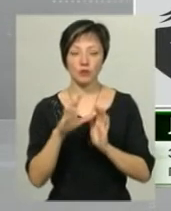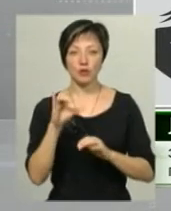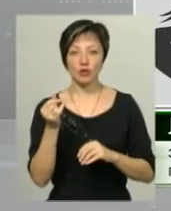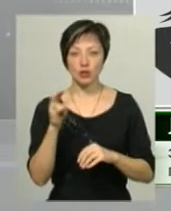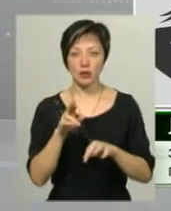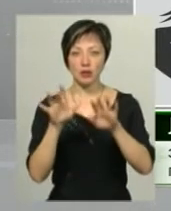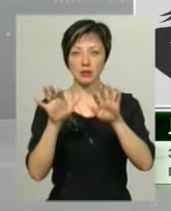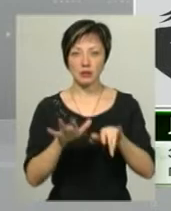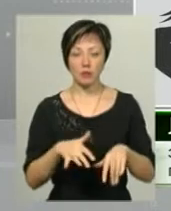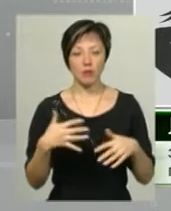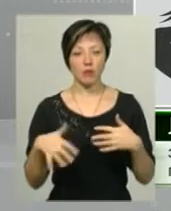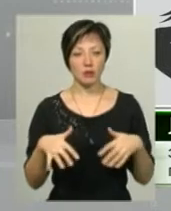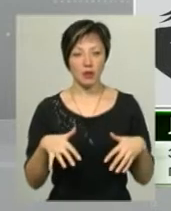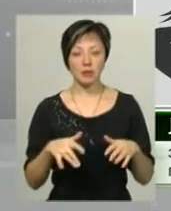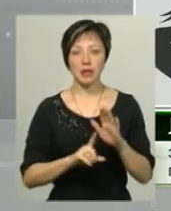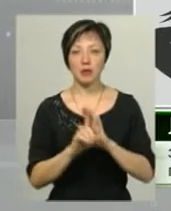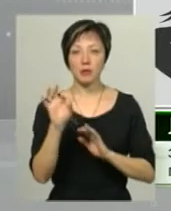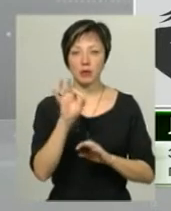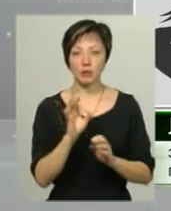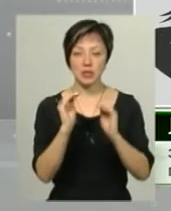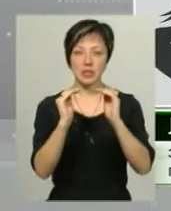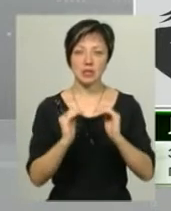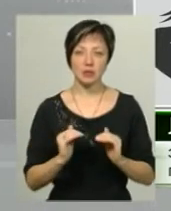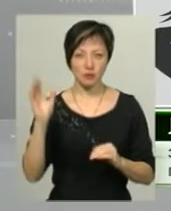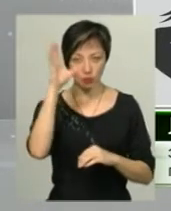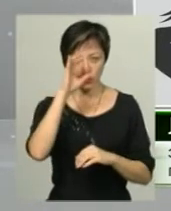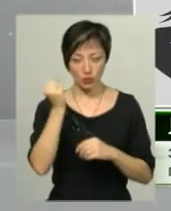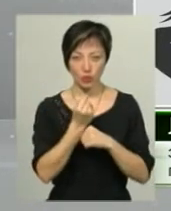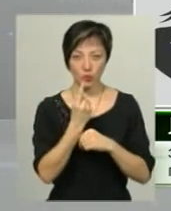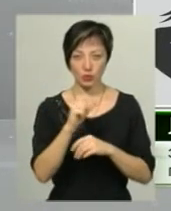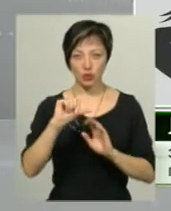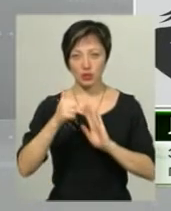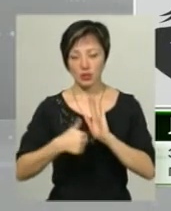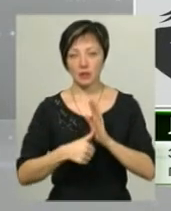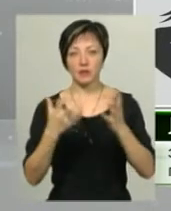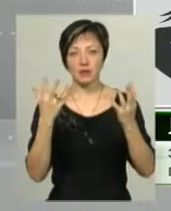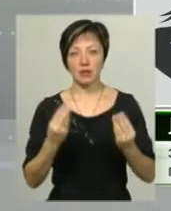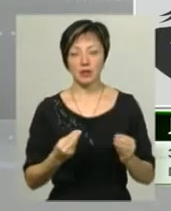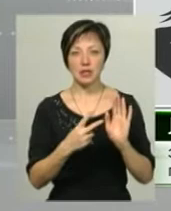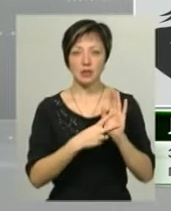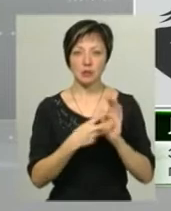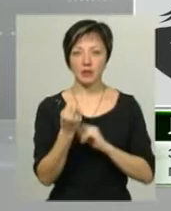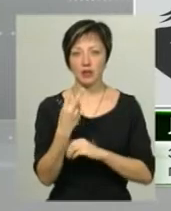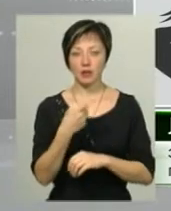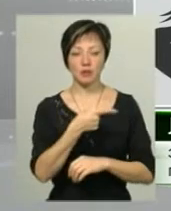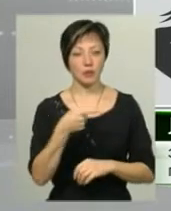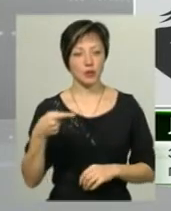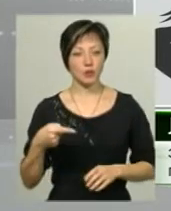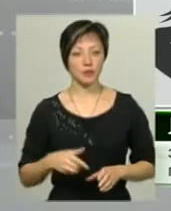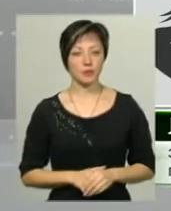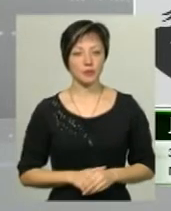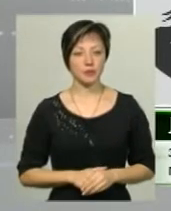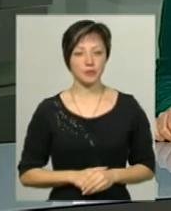опади поступово послабнуть, температура знизиться вночі до 11-16, в день до 7-12 градусів морозу.